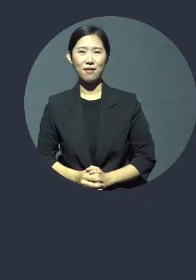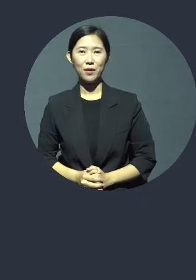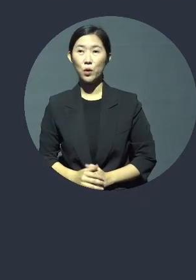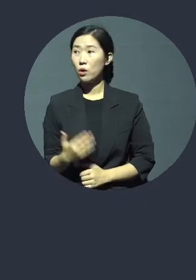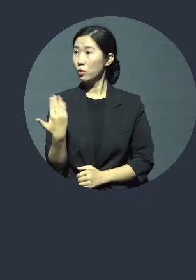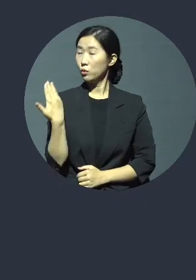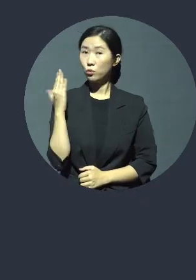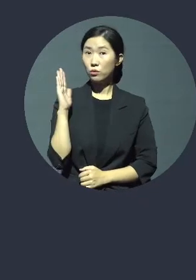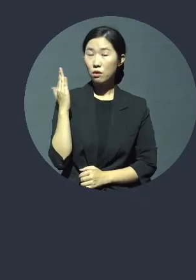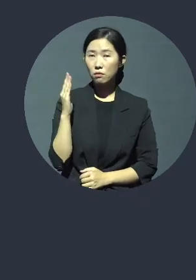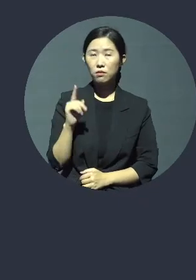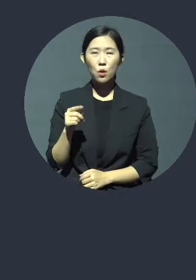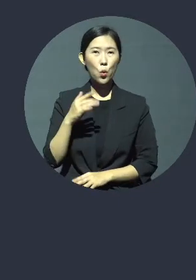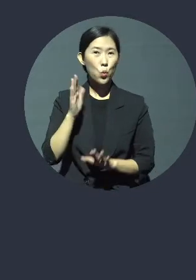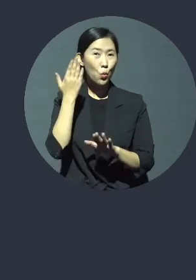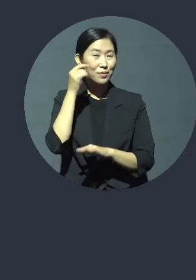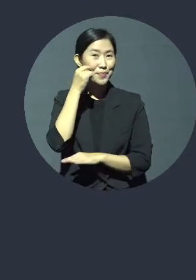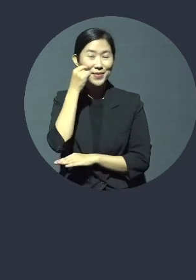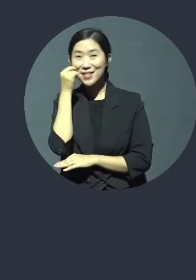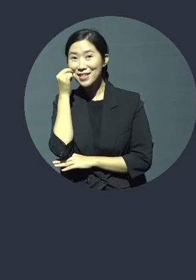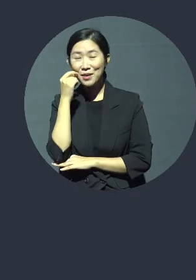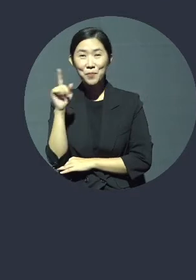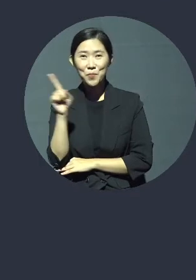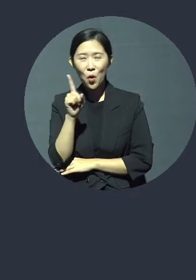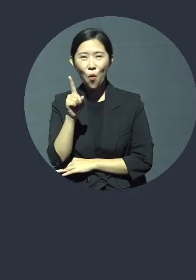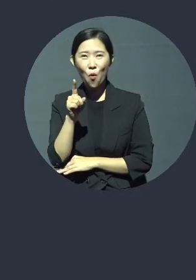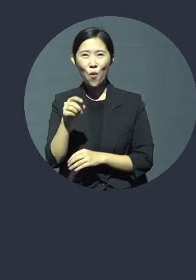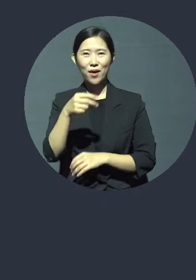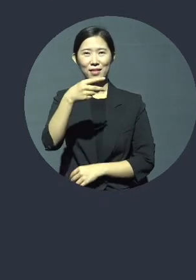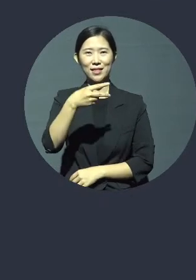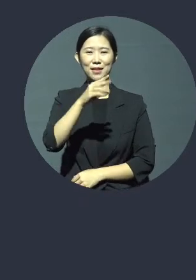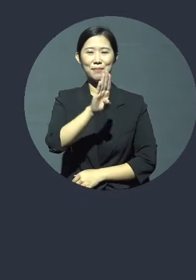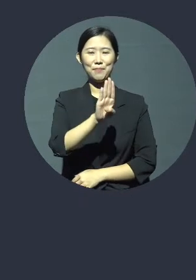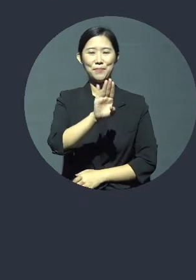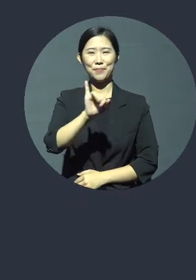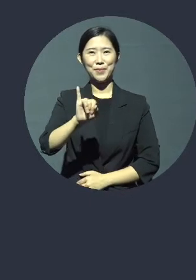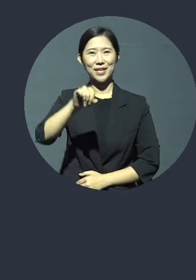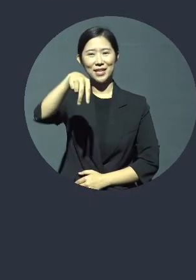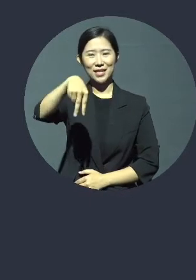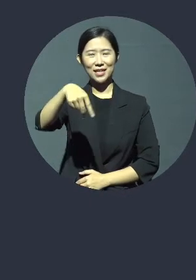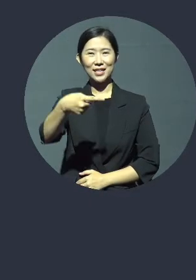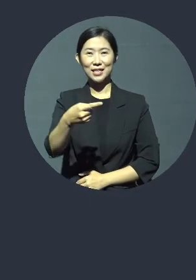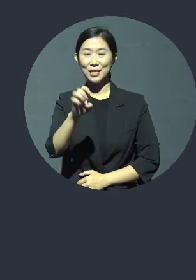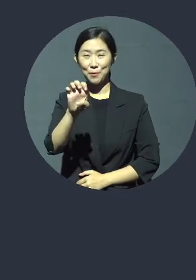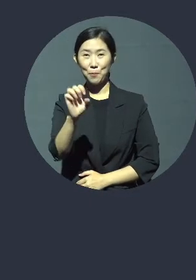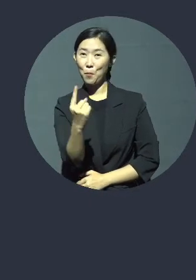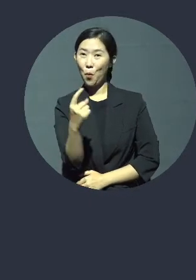최근에 크게 각광받고 있는 것 중에 하나가 바로 비스포크 시리즈입니다.